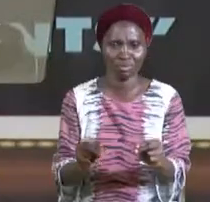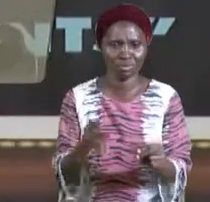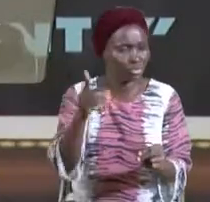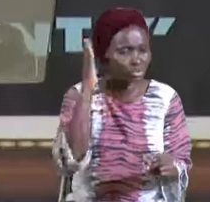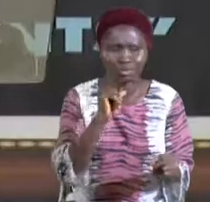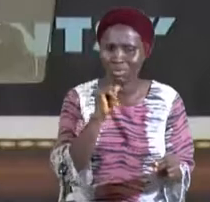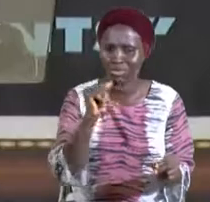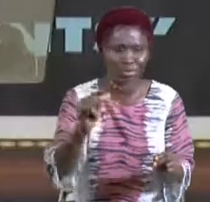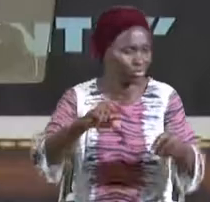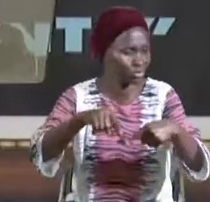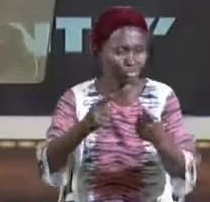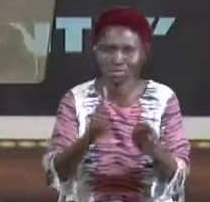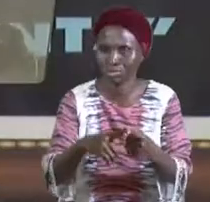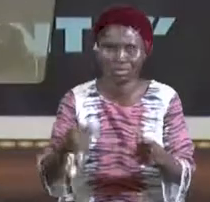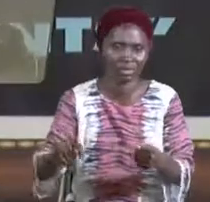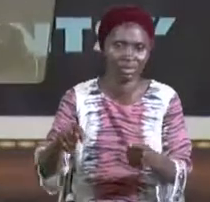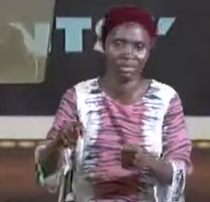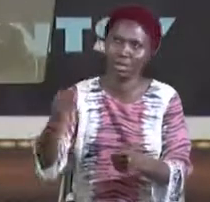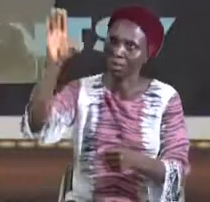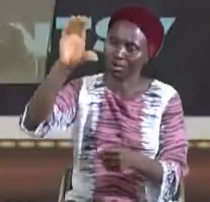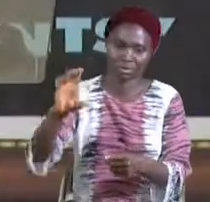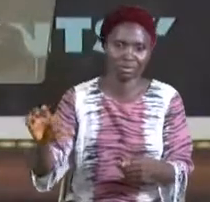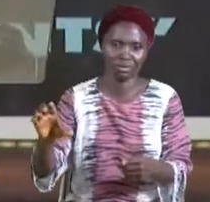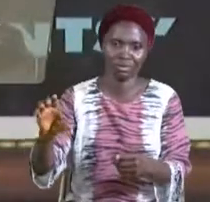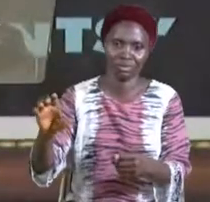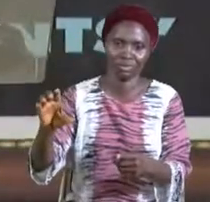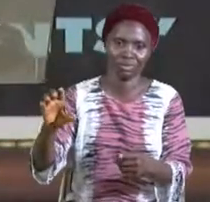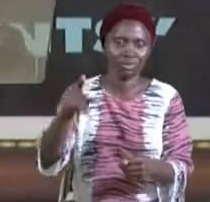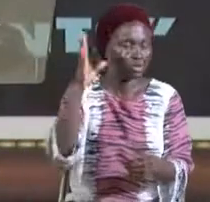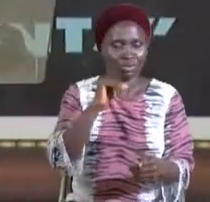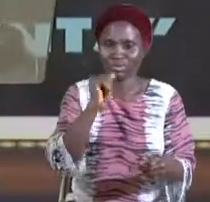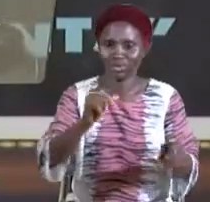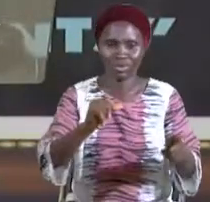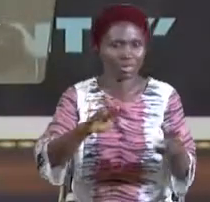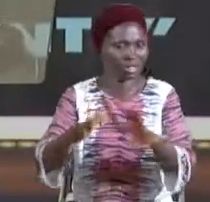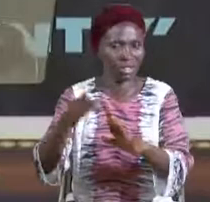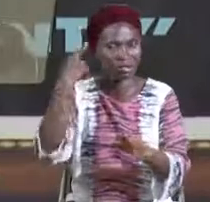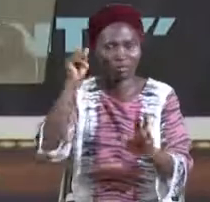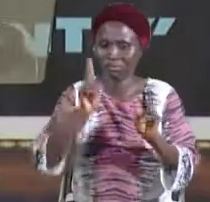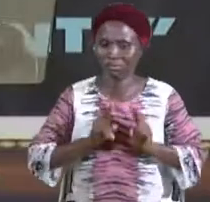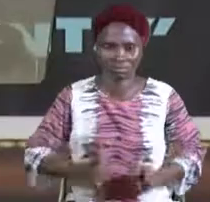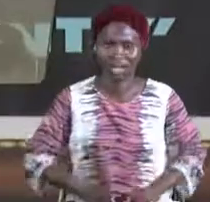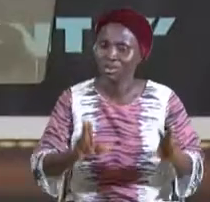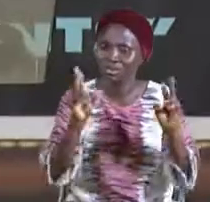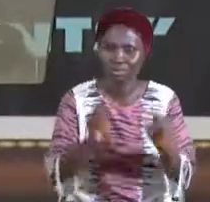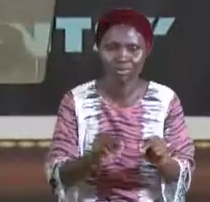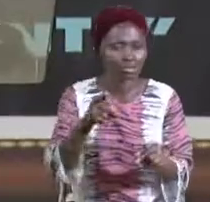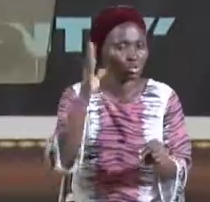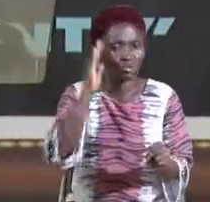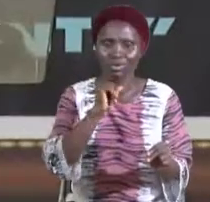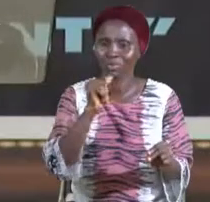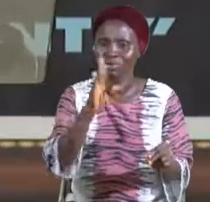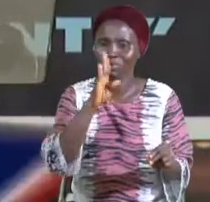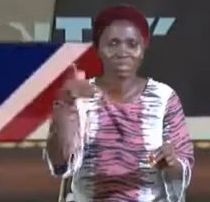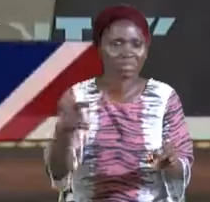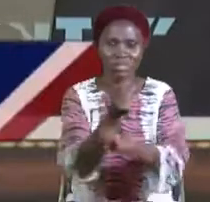tu n'iras pas à la croix, tu ne mourras pas pour l'humanité, tu ne seras